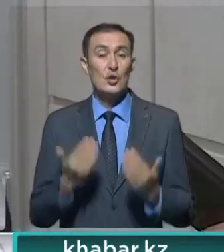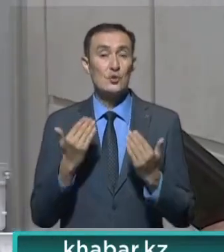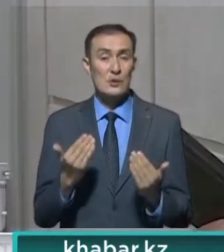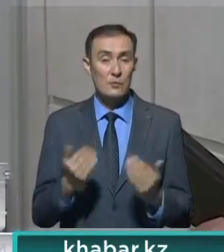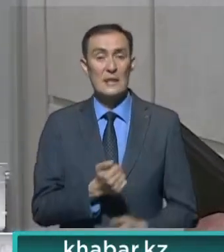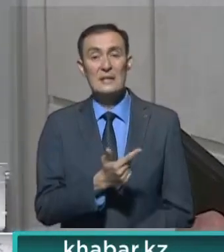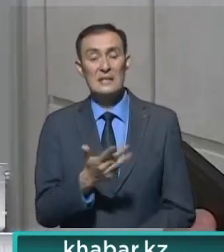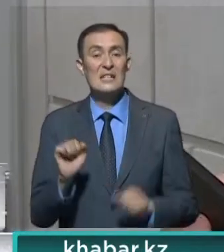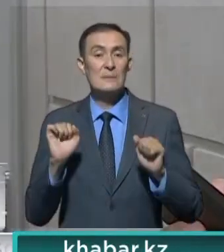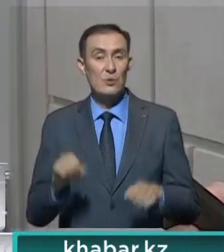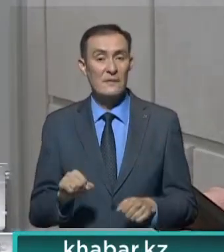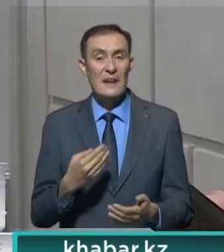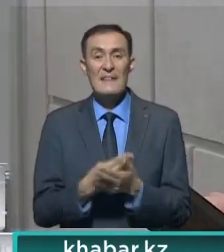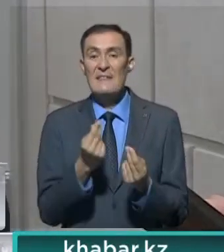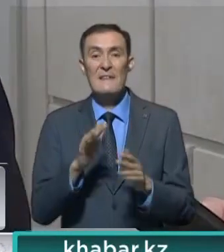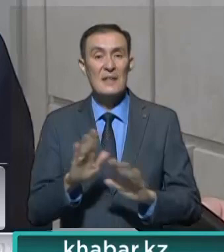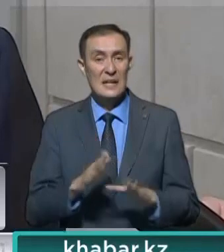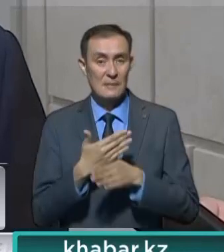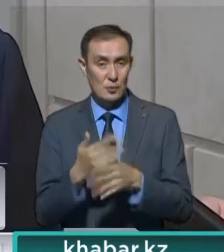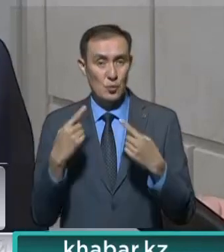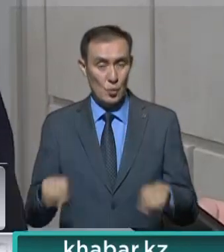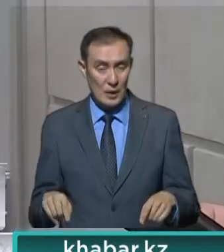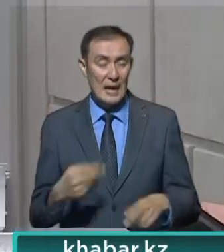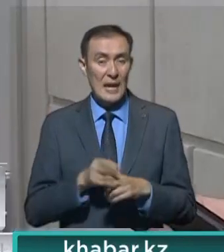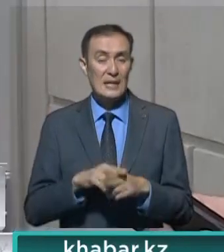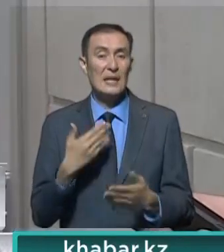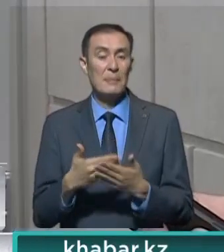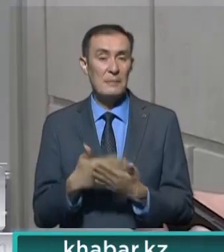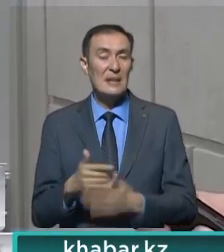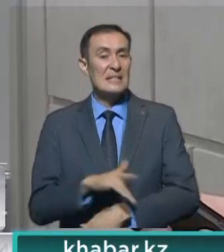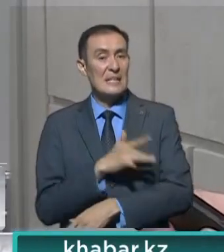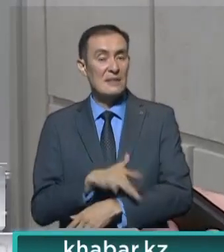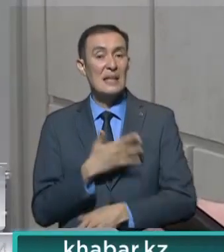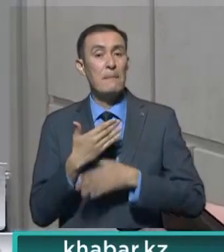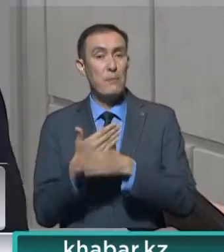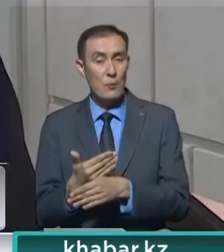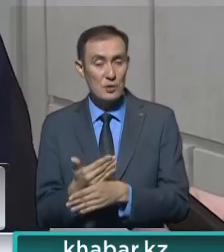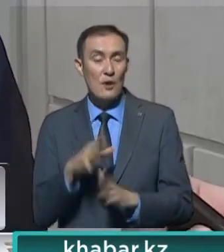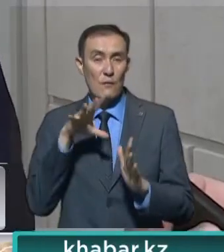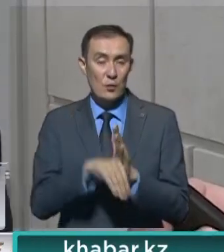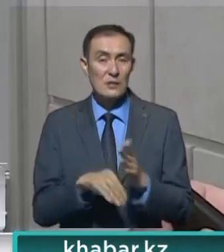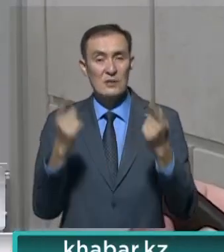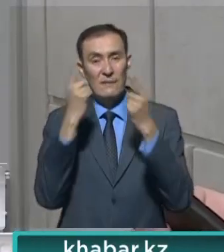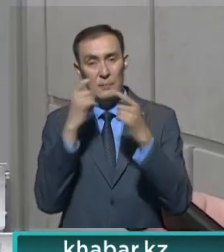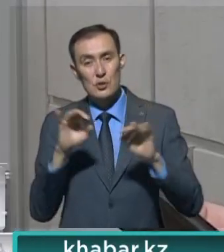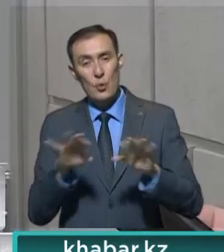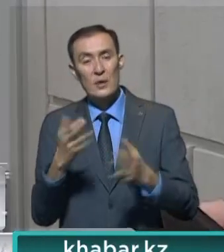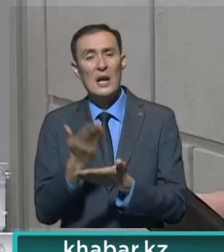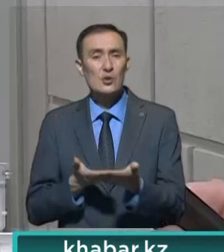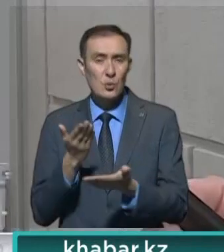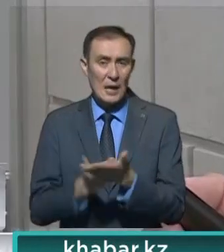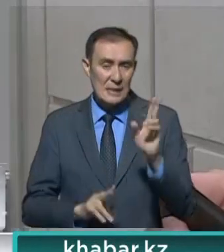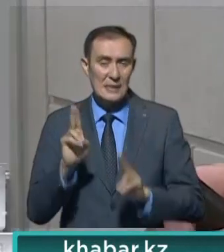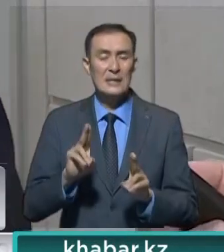Существует несколько способов нефинансовой поддержки. Одной из них является сервисная помощь, куда входит информационное консультирование